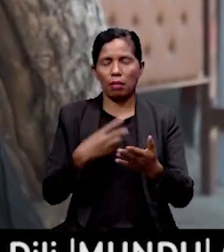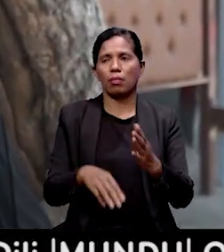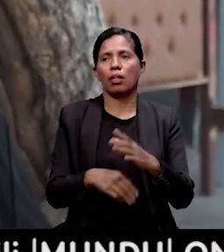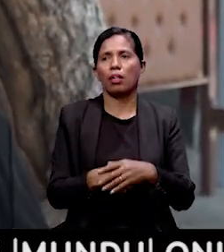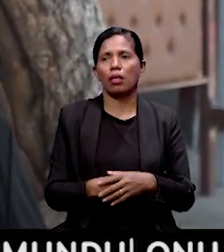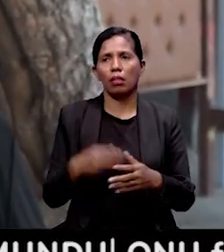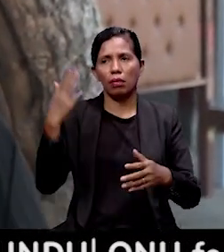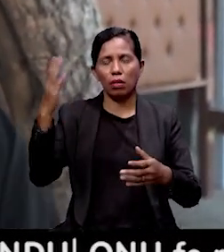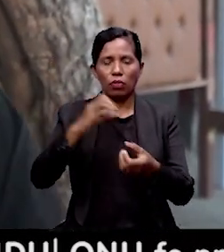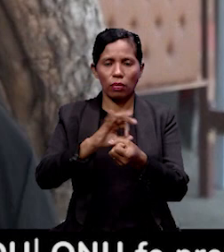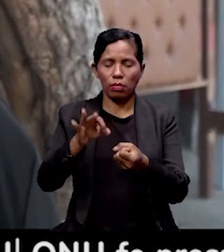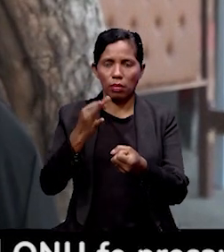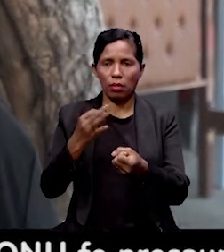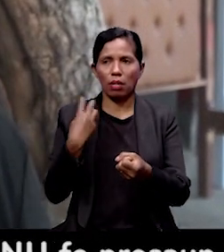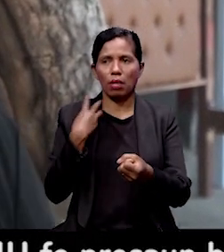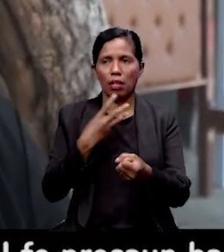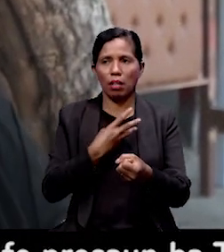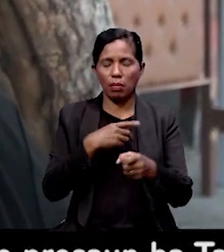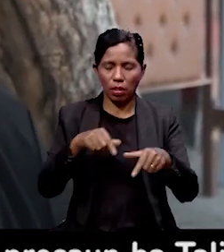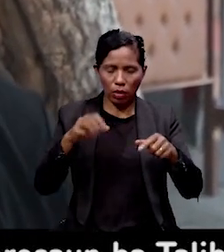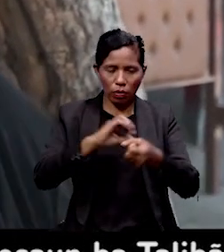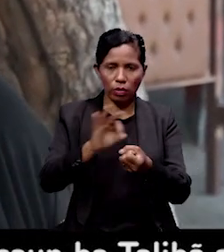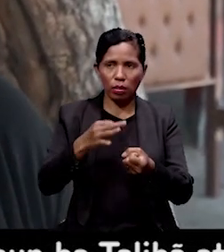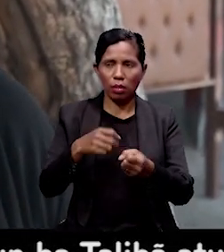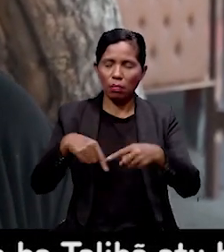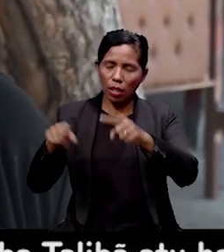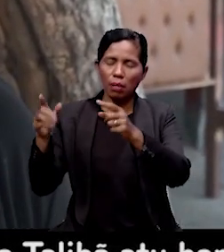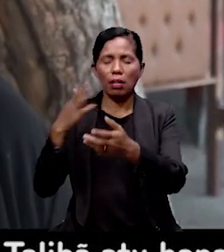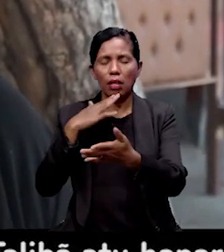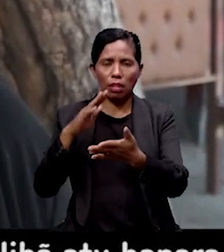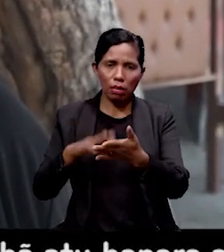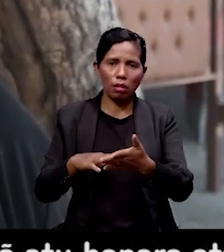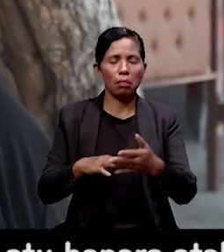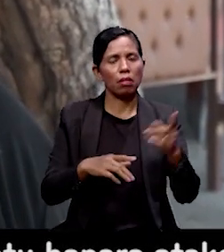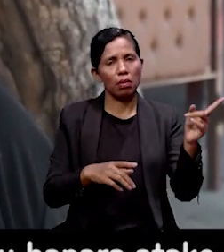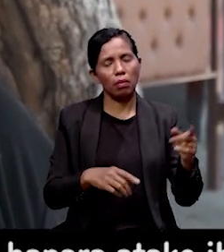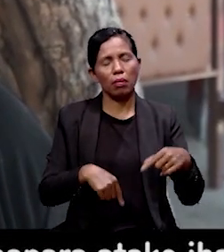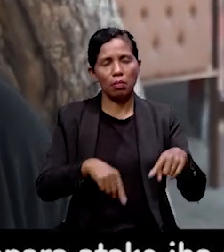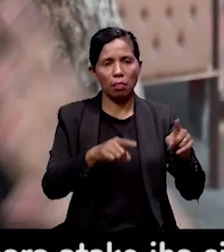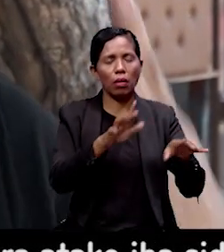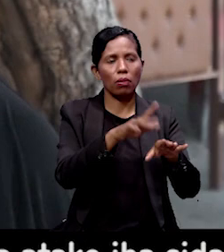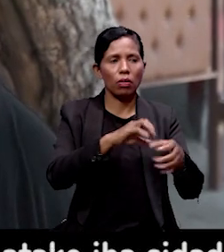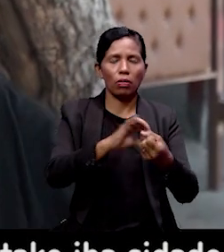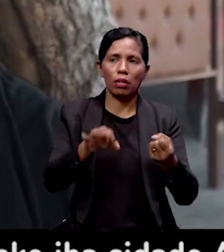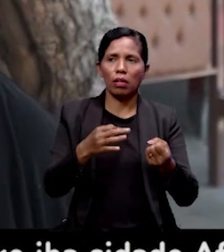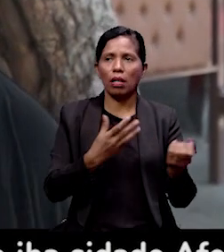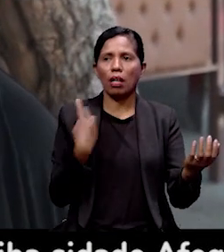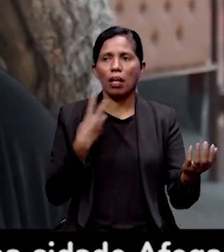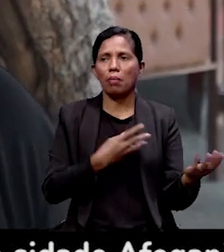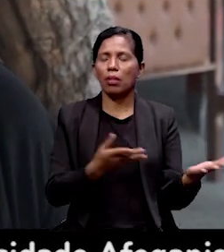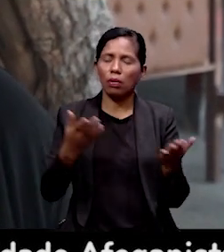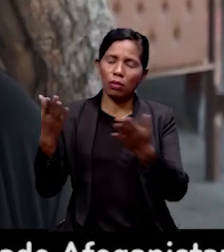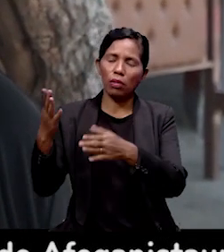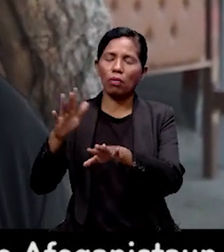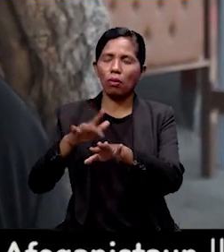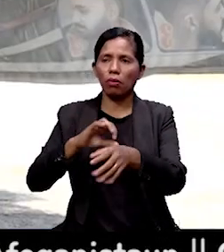iya ne ba covid kari. Ami hene covid kari dem ba hene bala dia. Mai ne dia. Ami ba ami kona kari. Ami lori covid pa mana ba kona kari